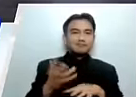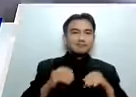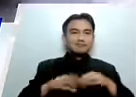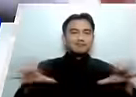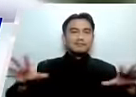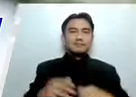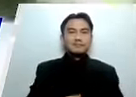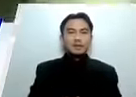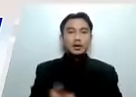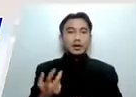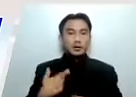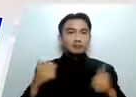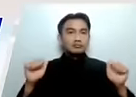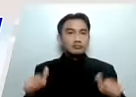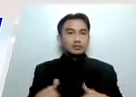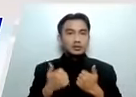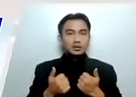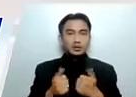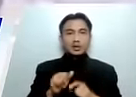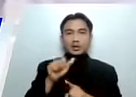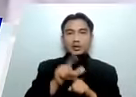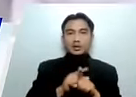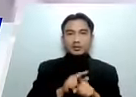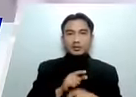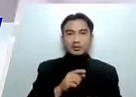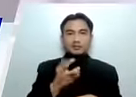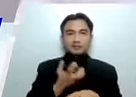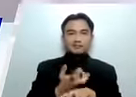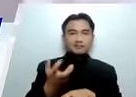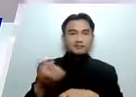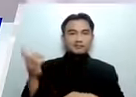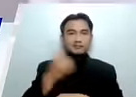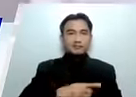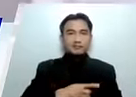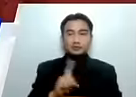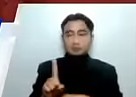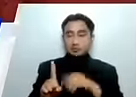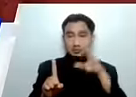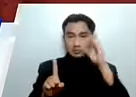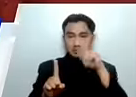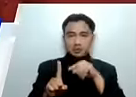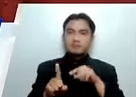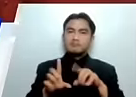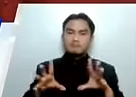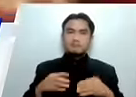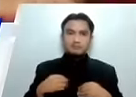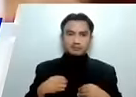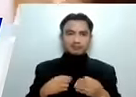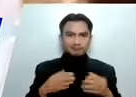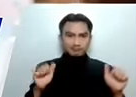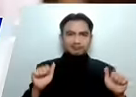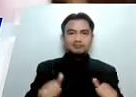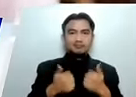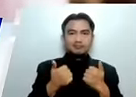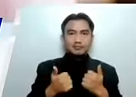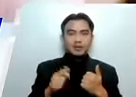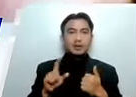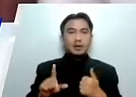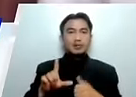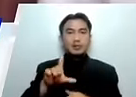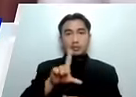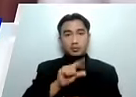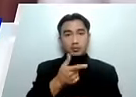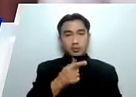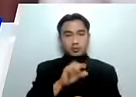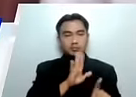na itinaon sa April Fool's Day. Isang lalaking kumasa sa hamon nilang ipatatu sa noo ang kanilang logo kapalit ng 100,000